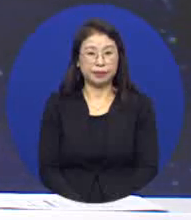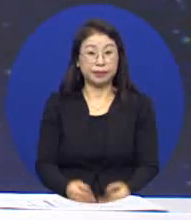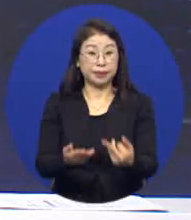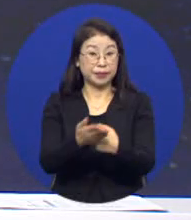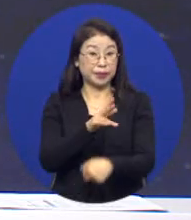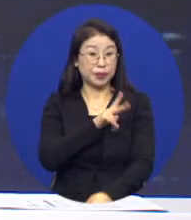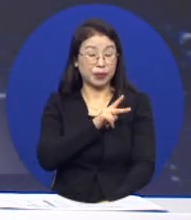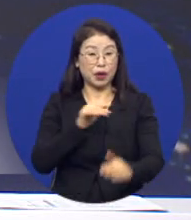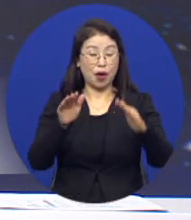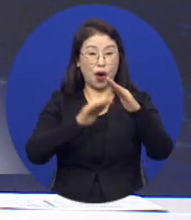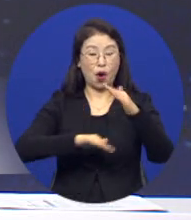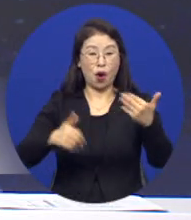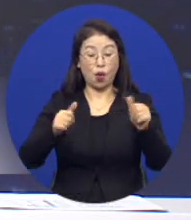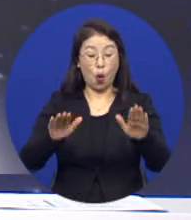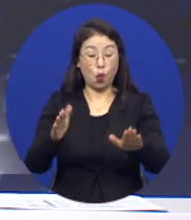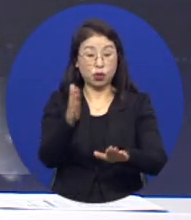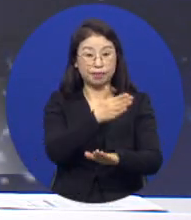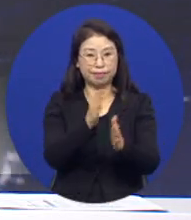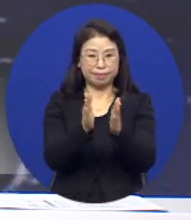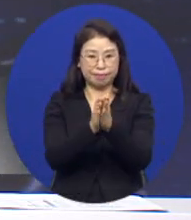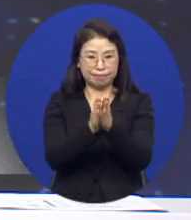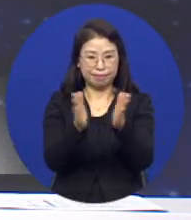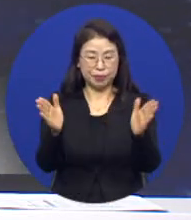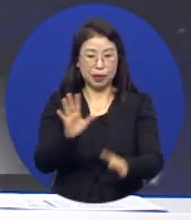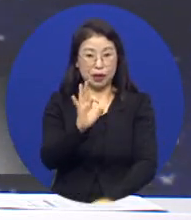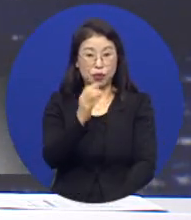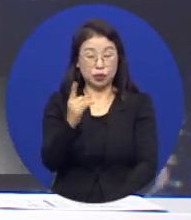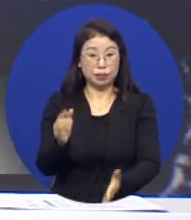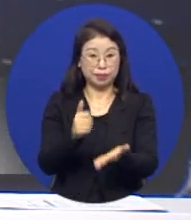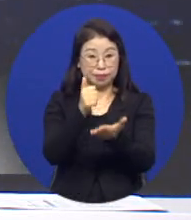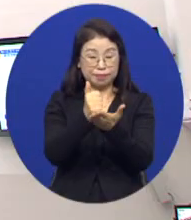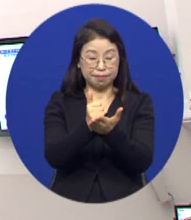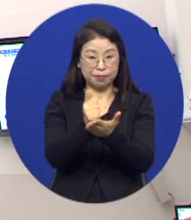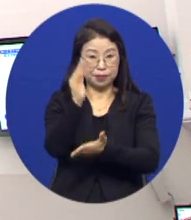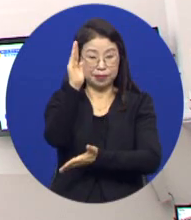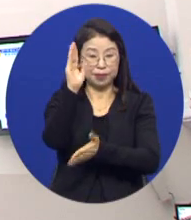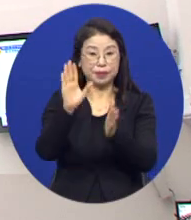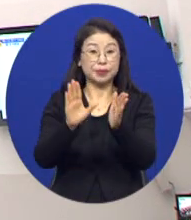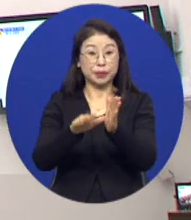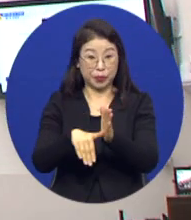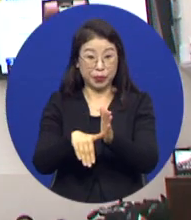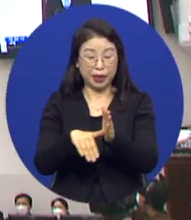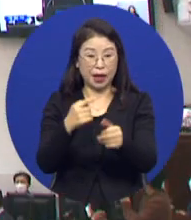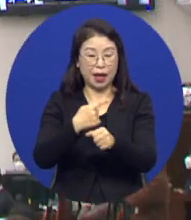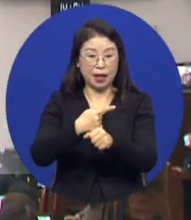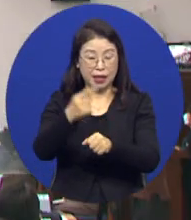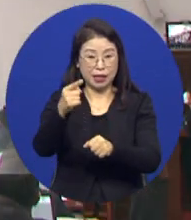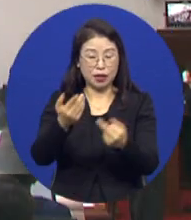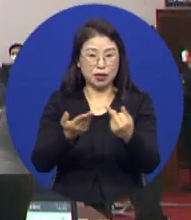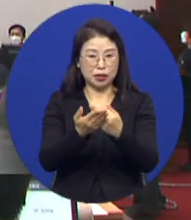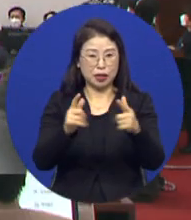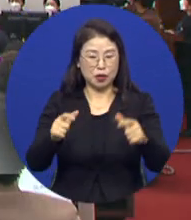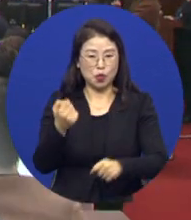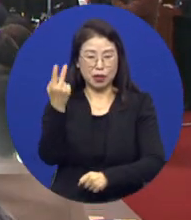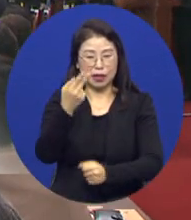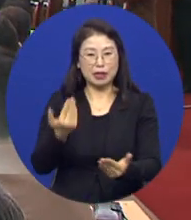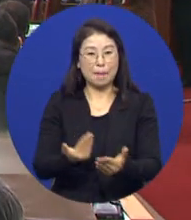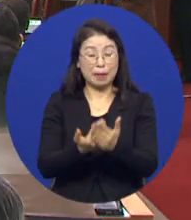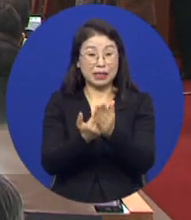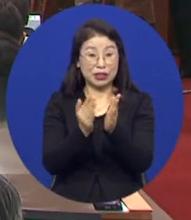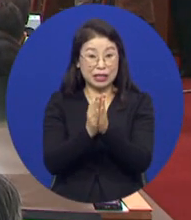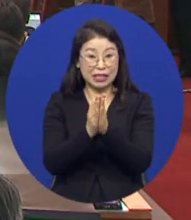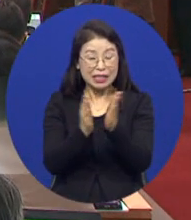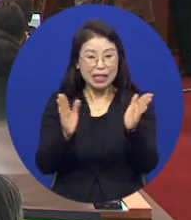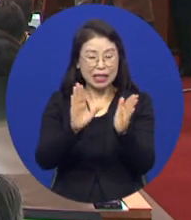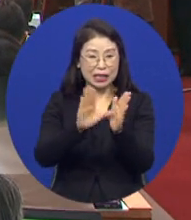제주도의회 정례회가 오늘부터 시작되었습니다 오영훈 지사는 시정연설을 통해 내년을 제주도가 다시 도약하는